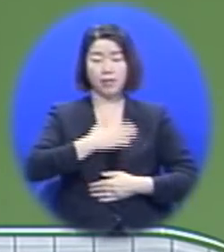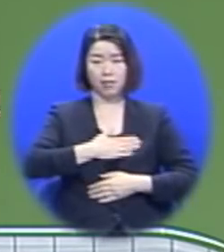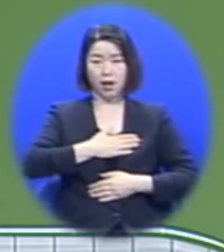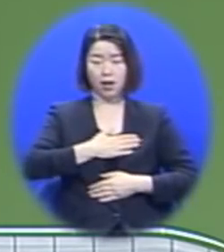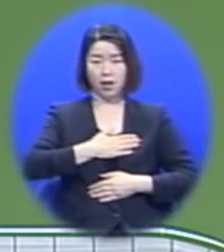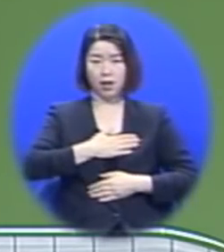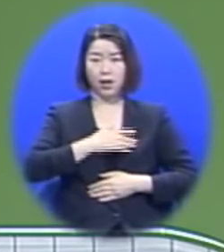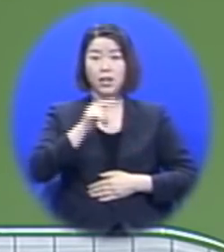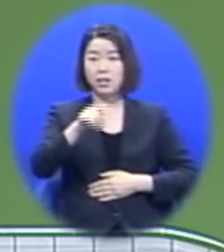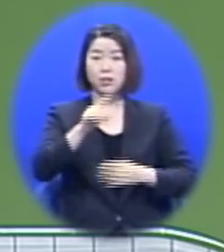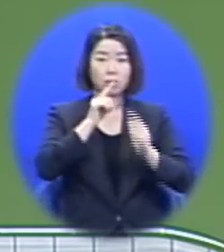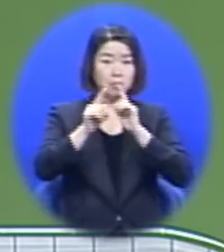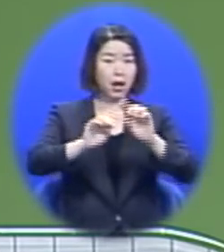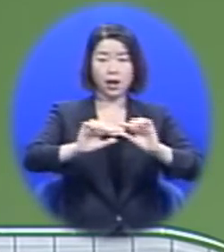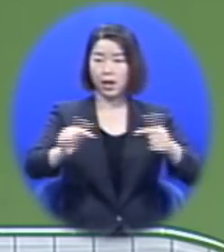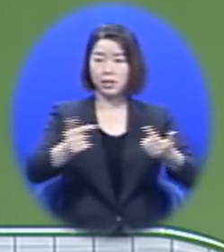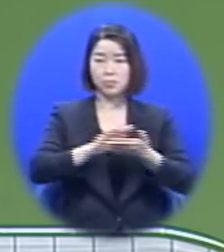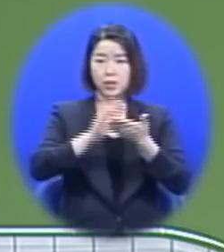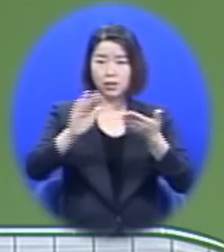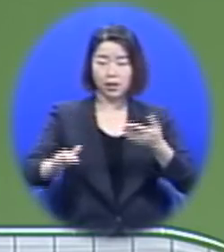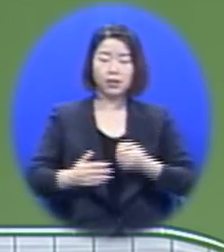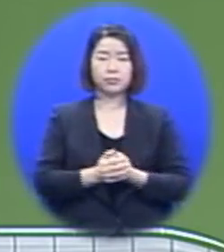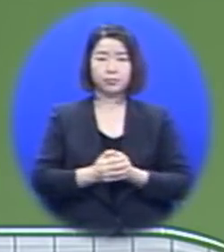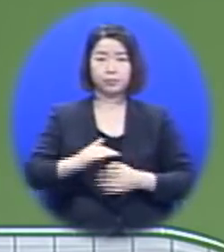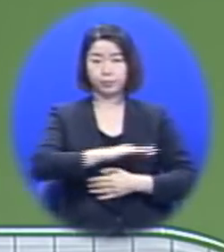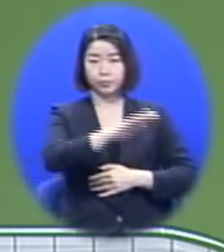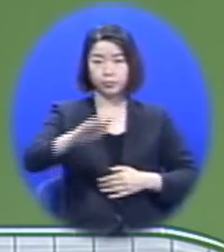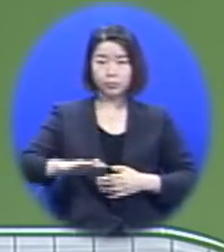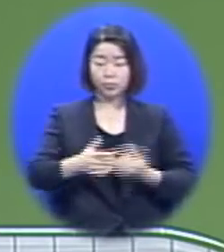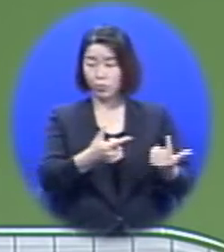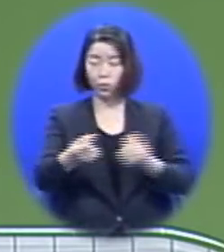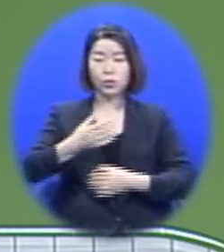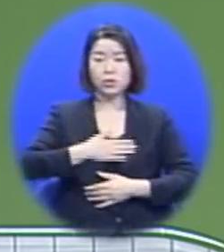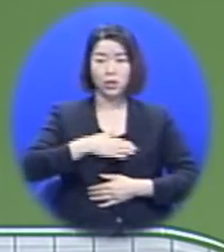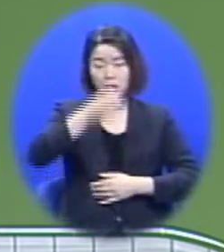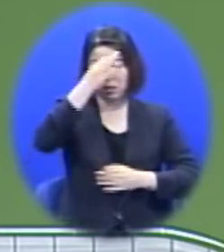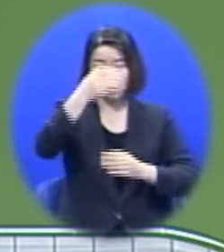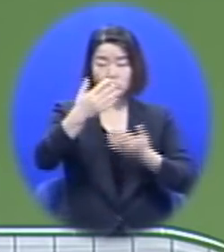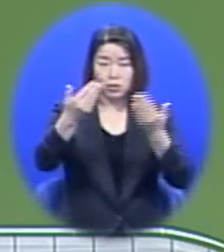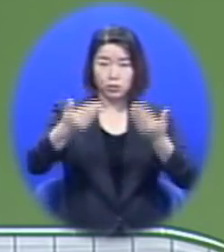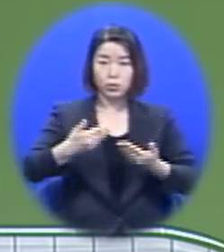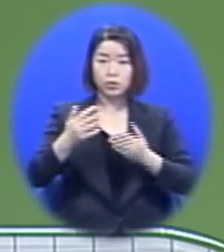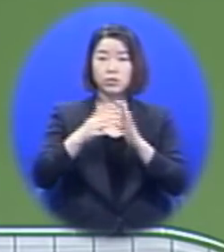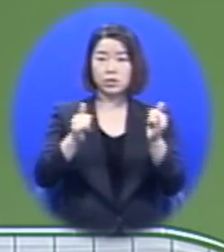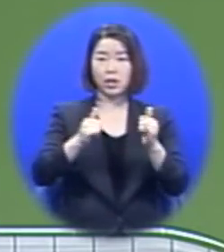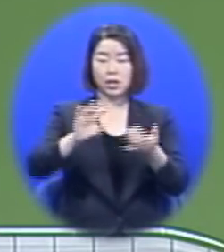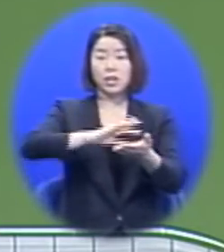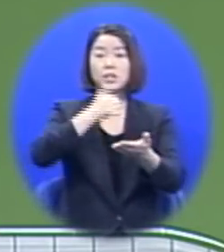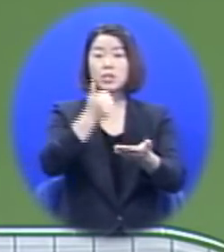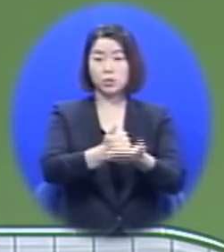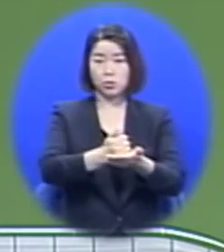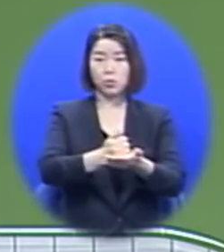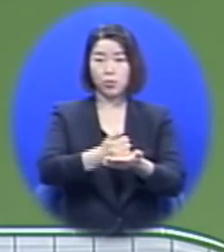안다. 이런 말 아닙니다. 우리도 다 알아요. 능력 주시는 자, 그분이 예수 그리스도